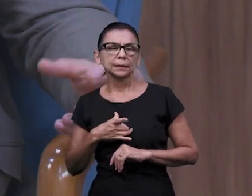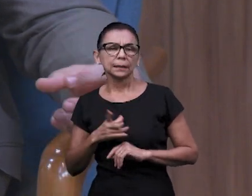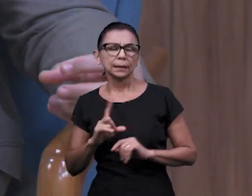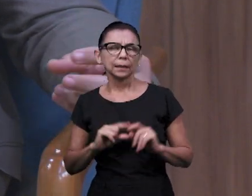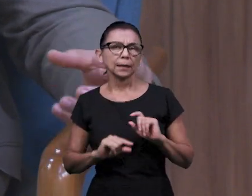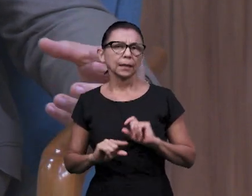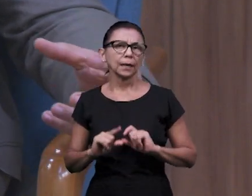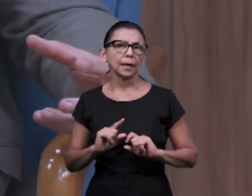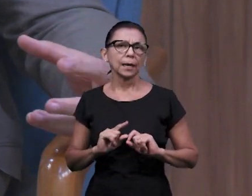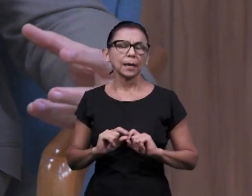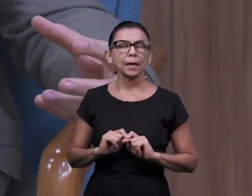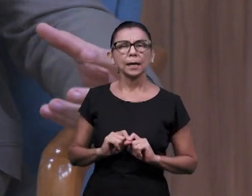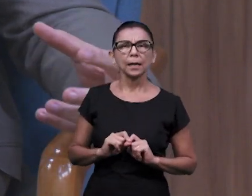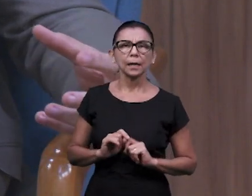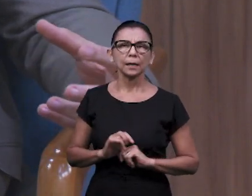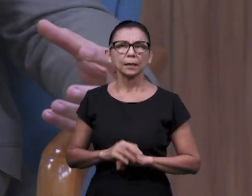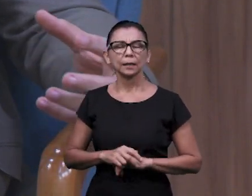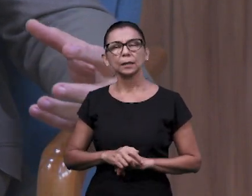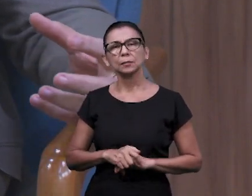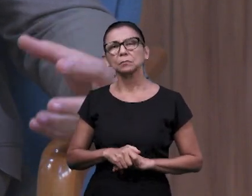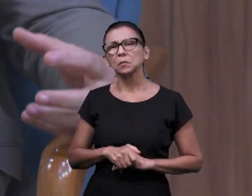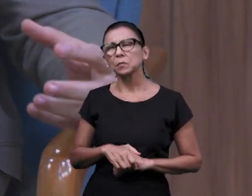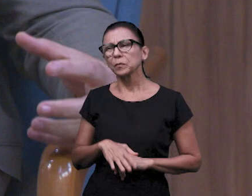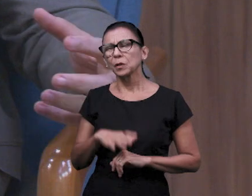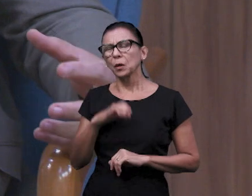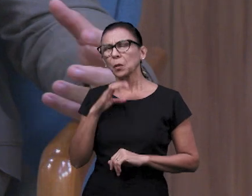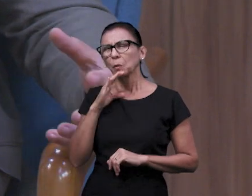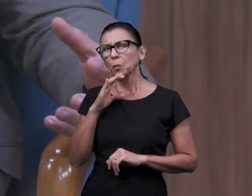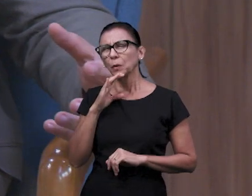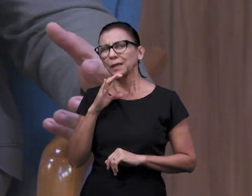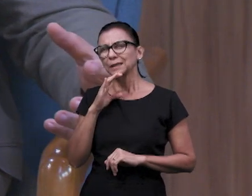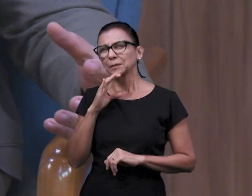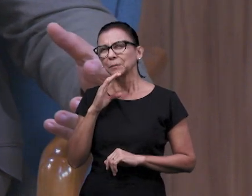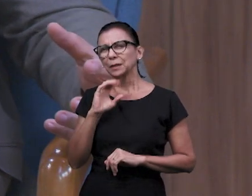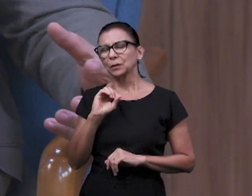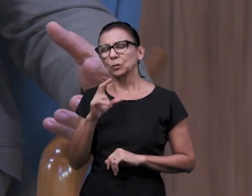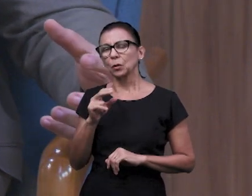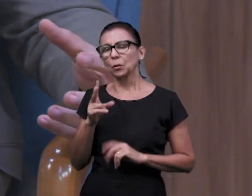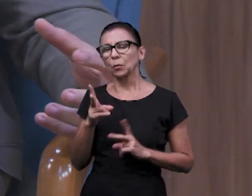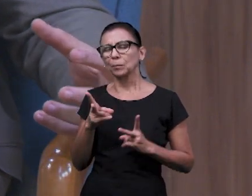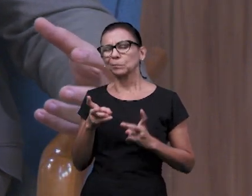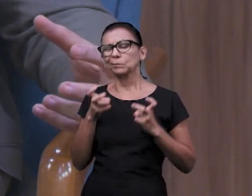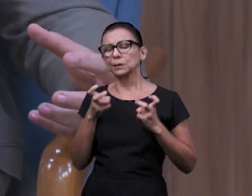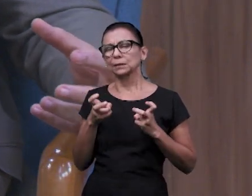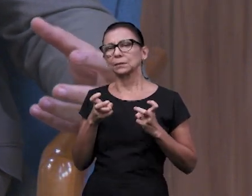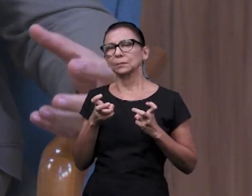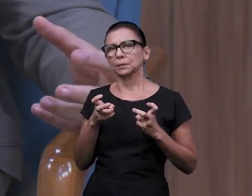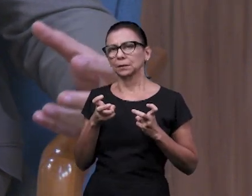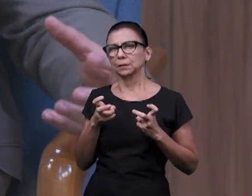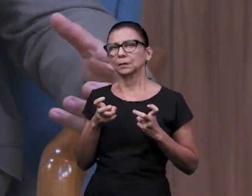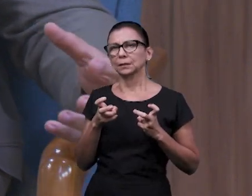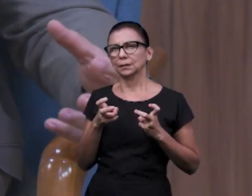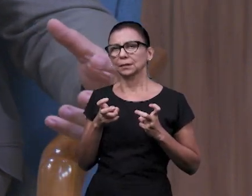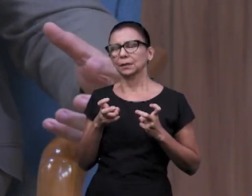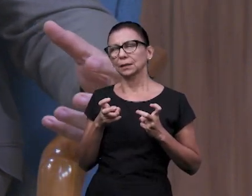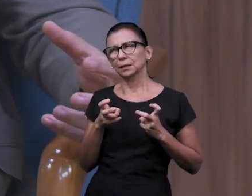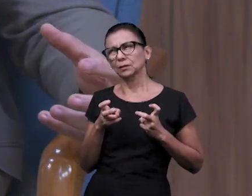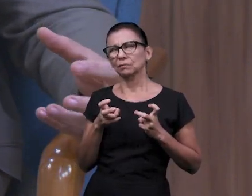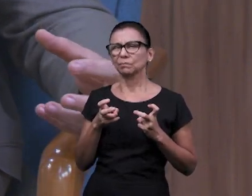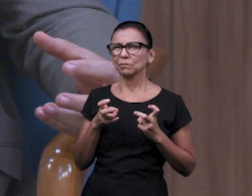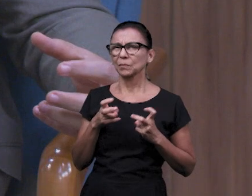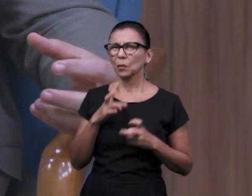ils n'ont aucune ou très peu de conviction, de connaissance, peu de perception de